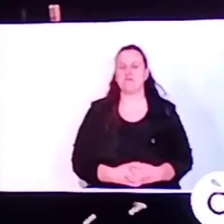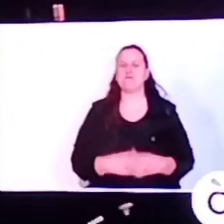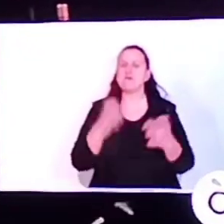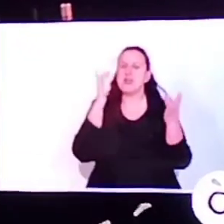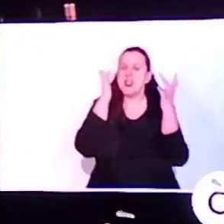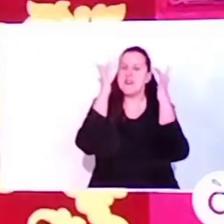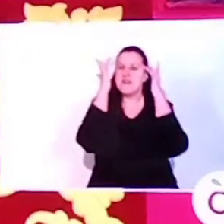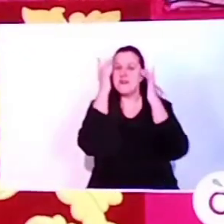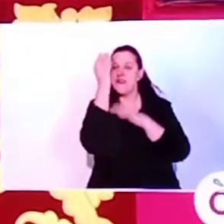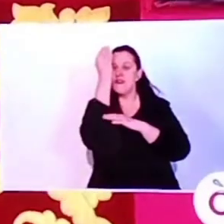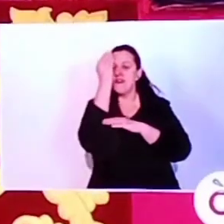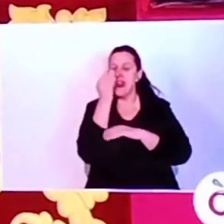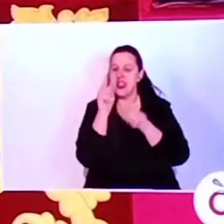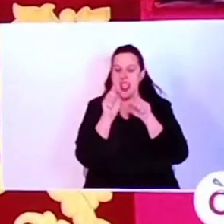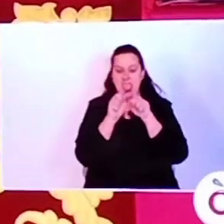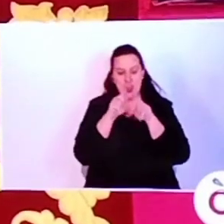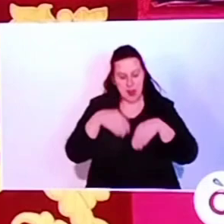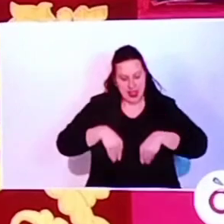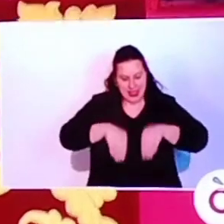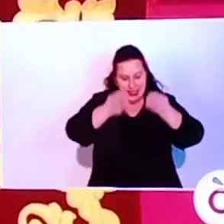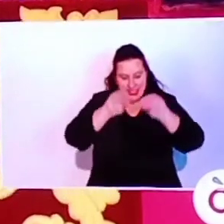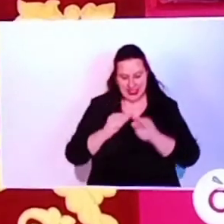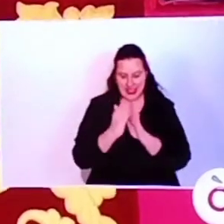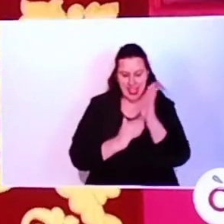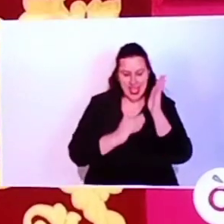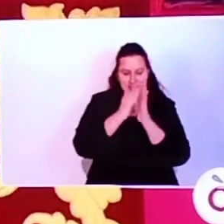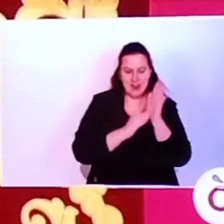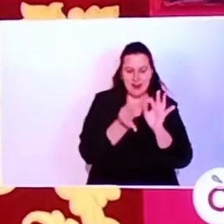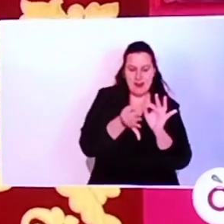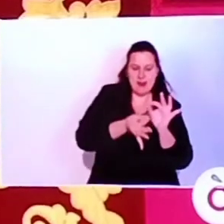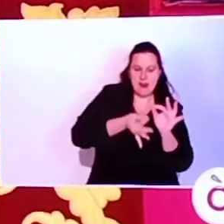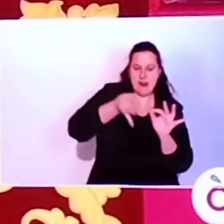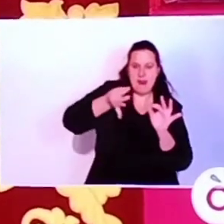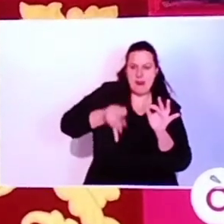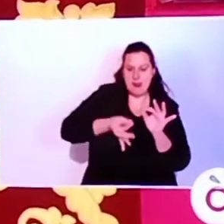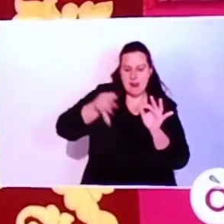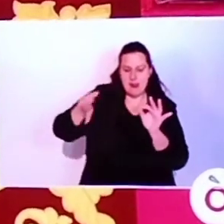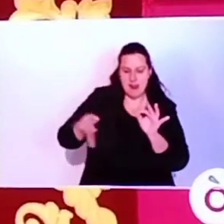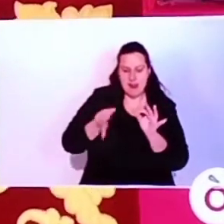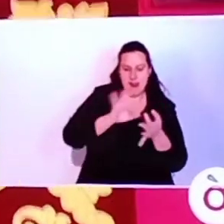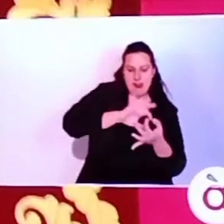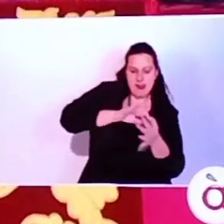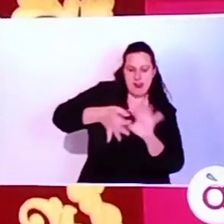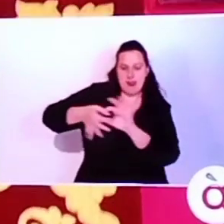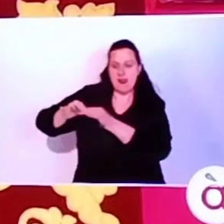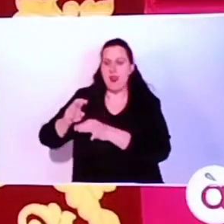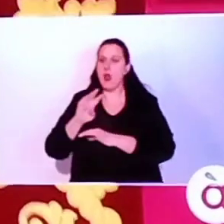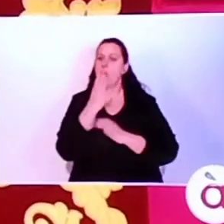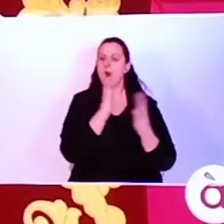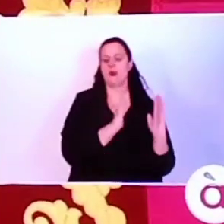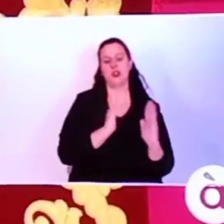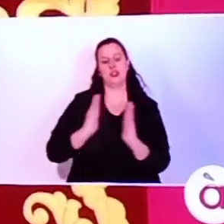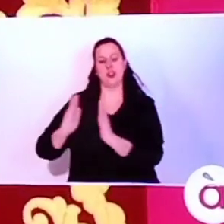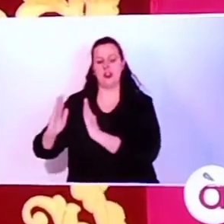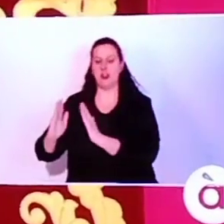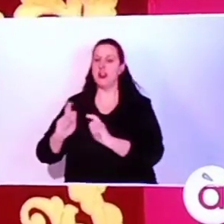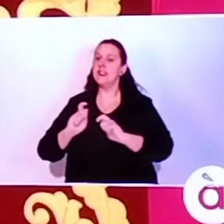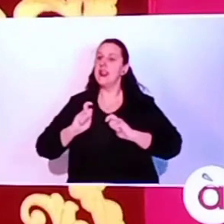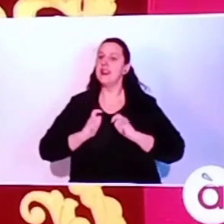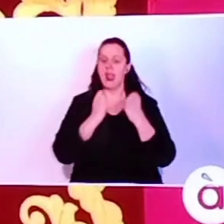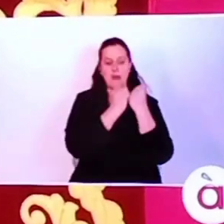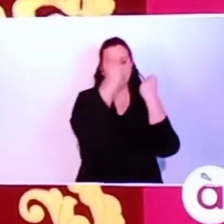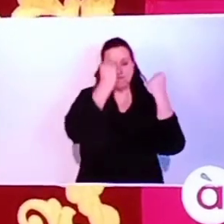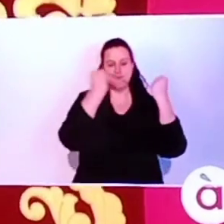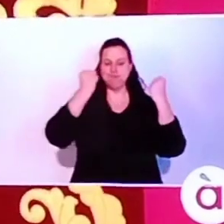Les falles, que com una seda valenciana, vaticin tan inestimable ruta en un recorregut de quatre estacions, les que es marquen les